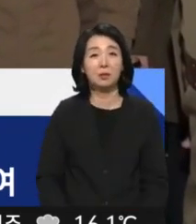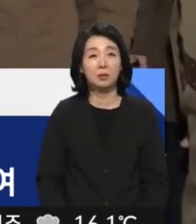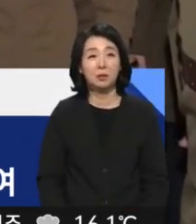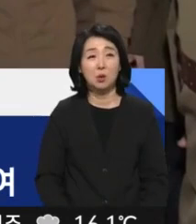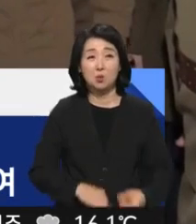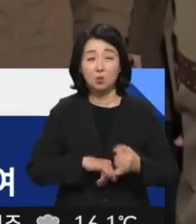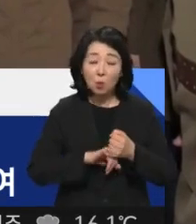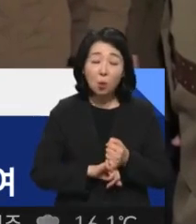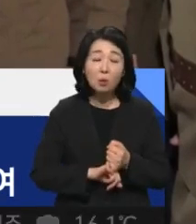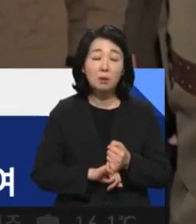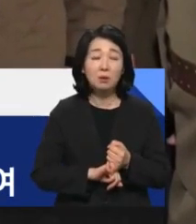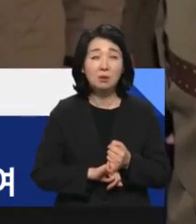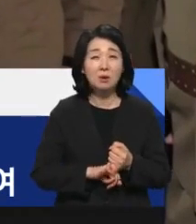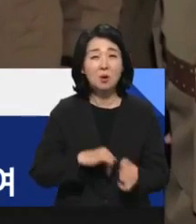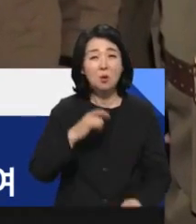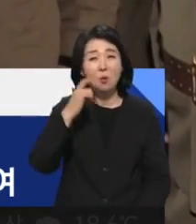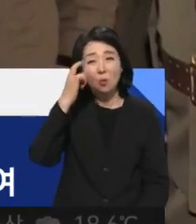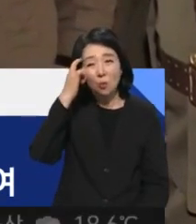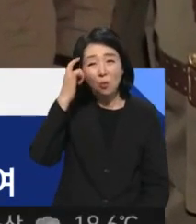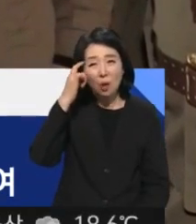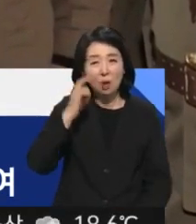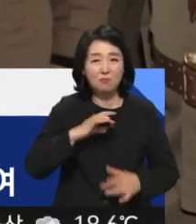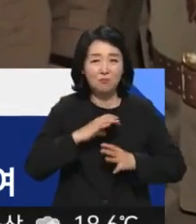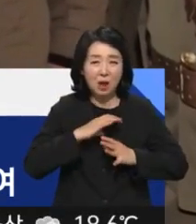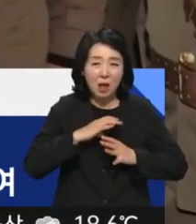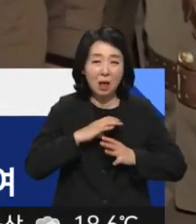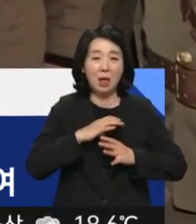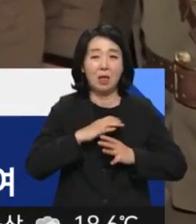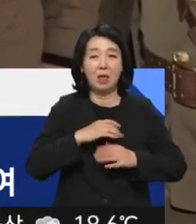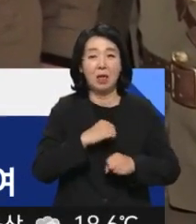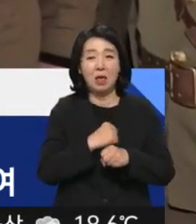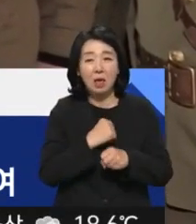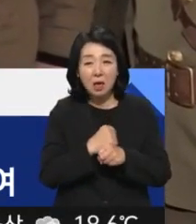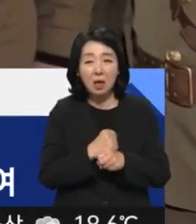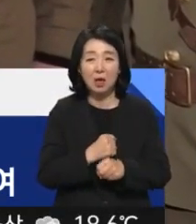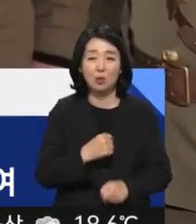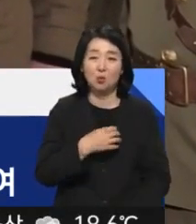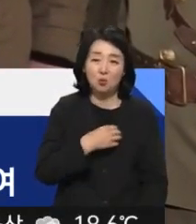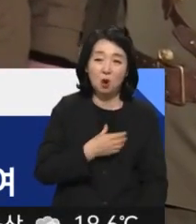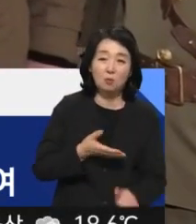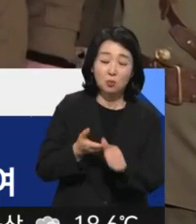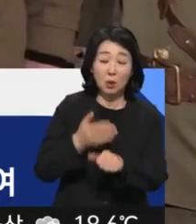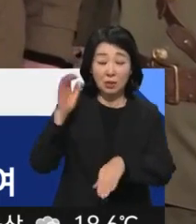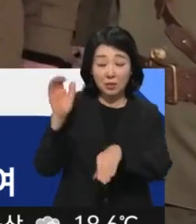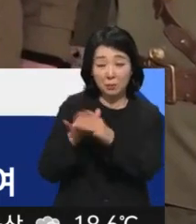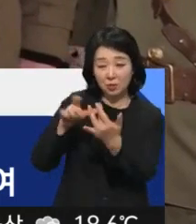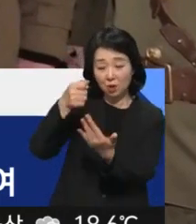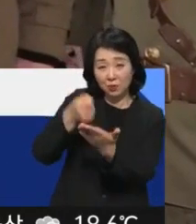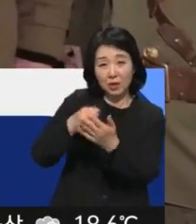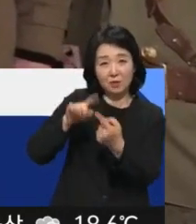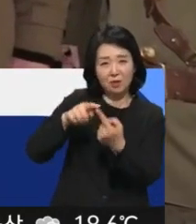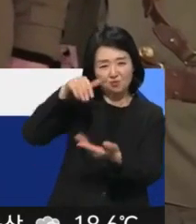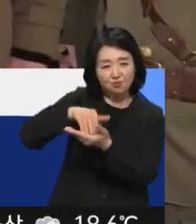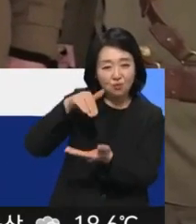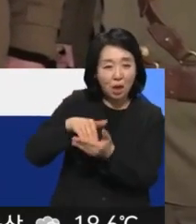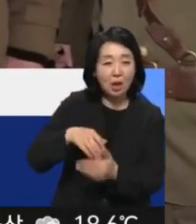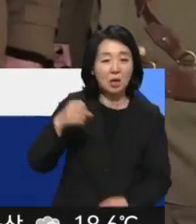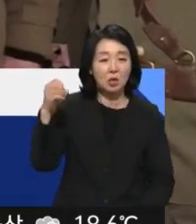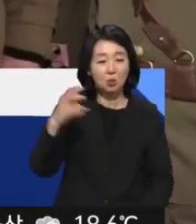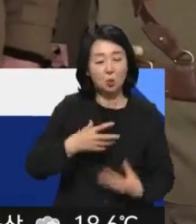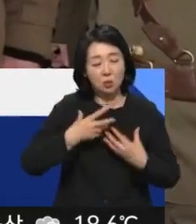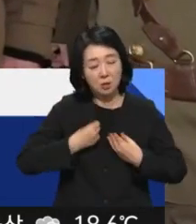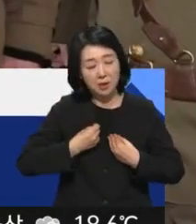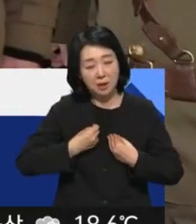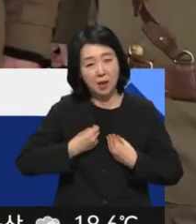반드시 불과 극복의 위협에 직면하게 만들어 잘못된 저들의 선택에 대하여 후회하고 절망에 빠지게